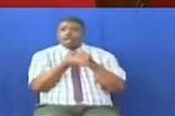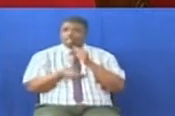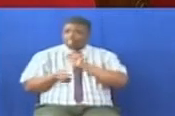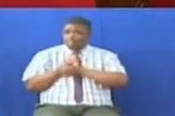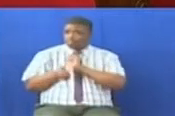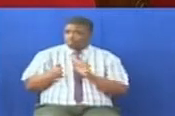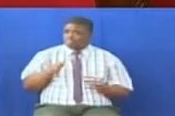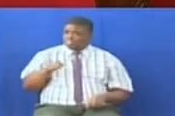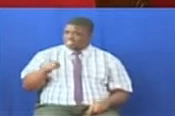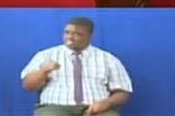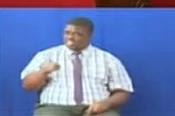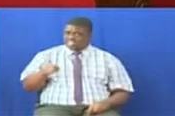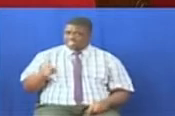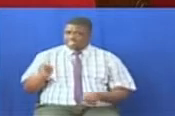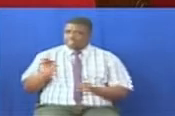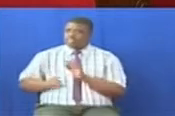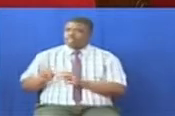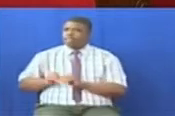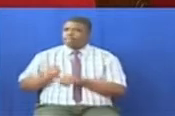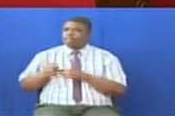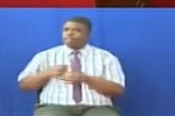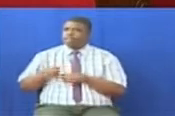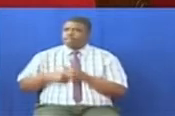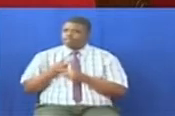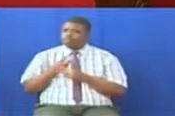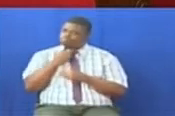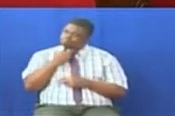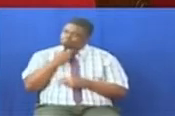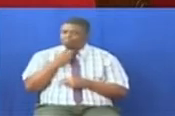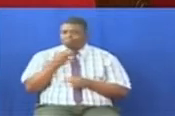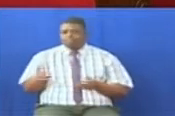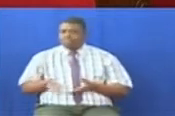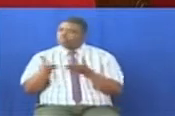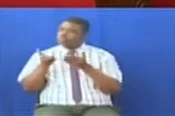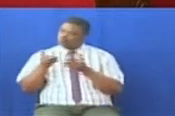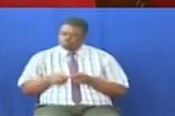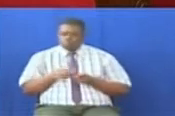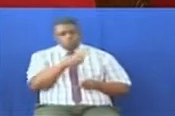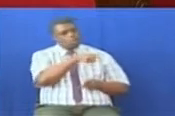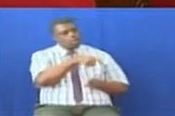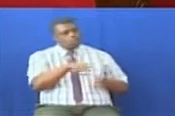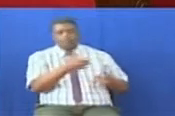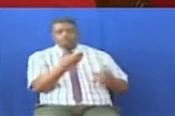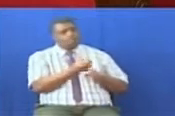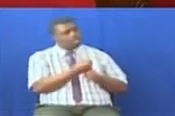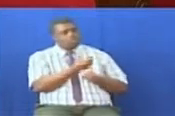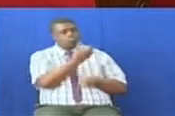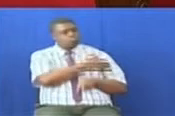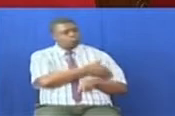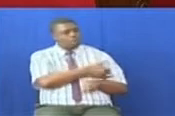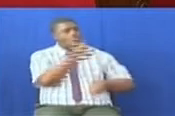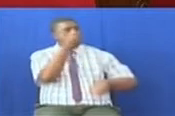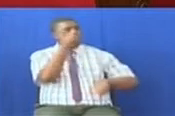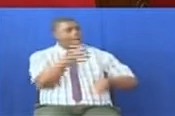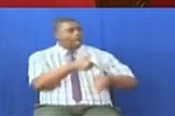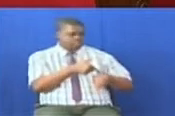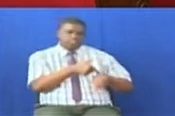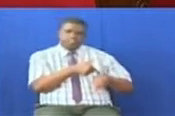ya maendeleo kukwama na wananchi kutokupata huduma stahiki kwa wakati.